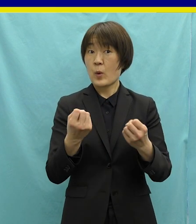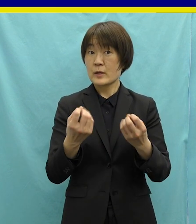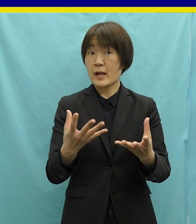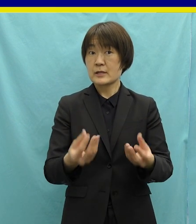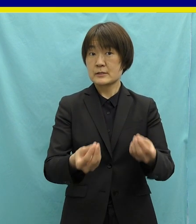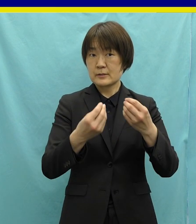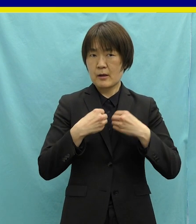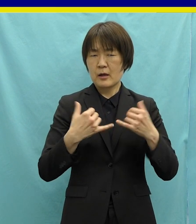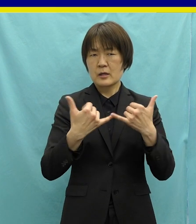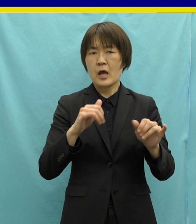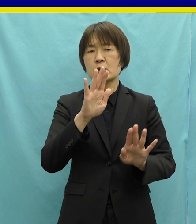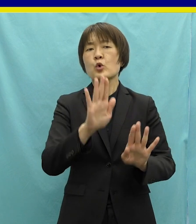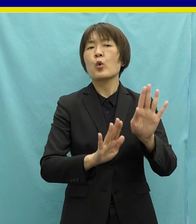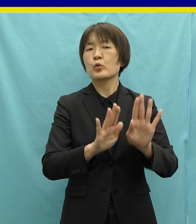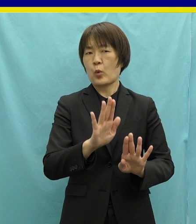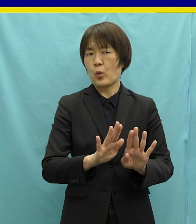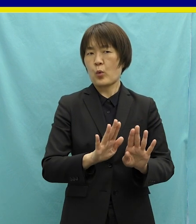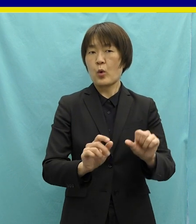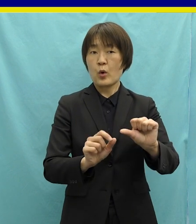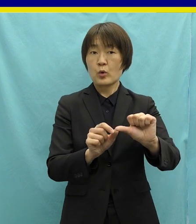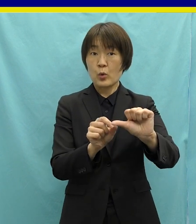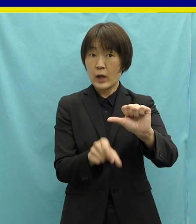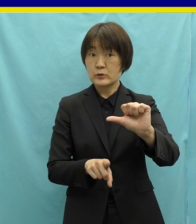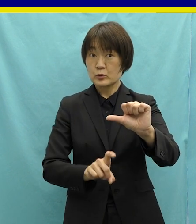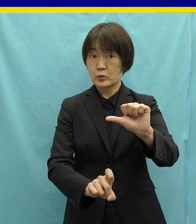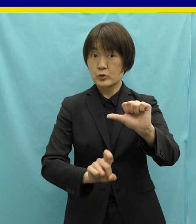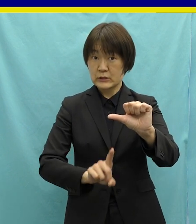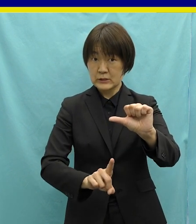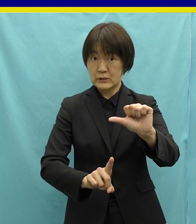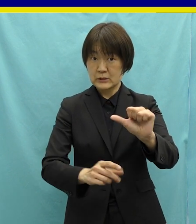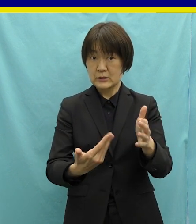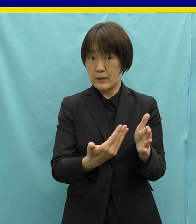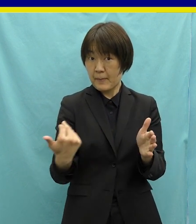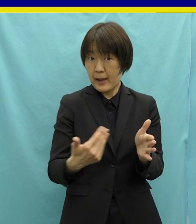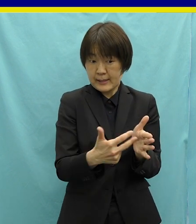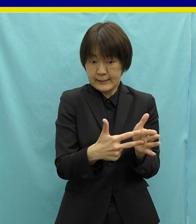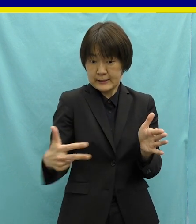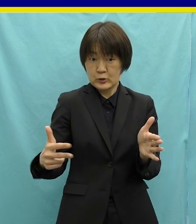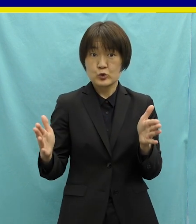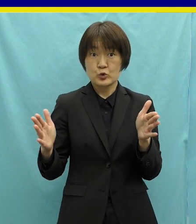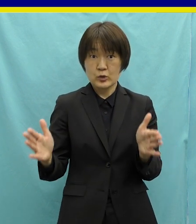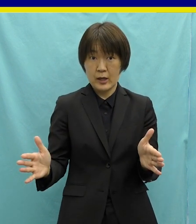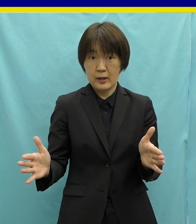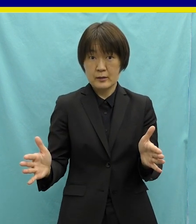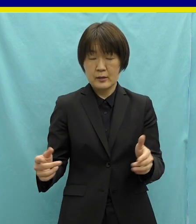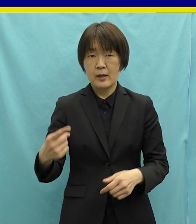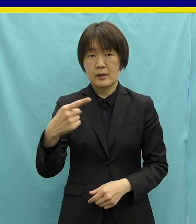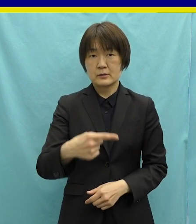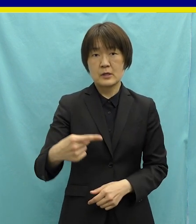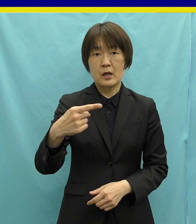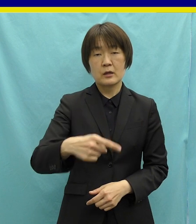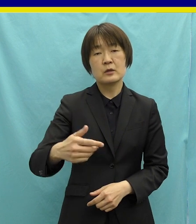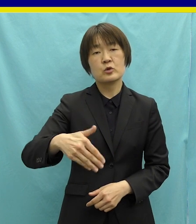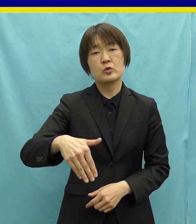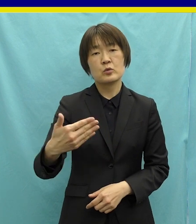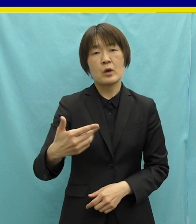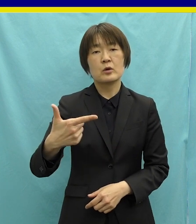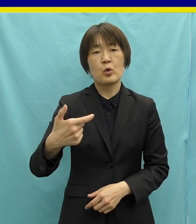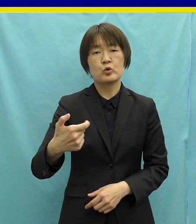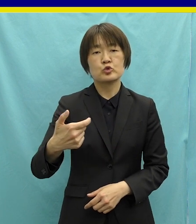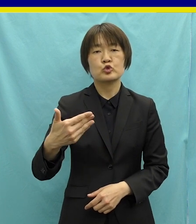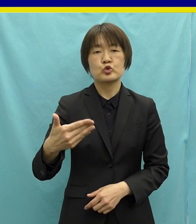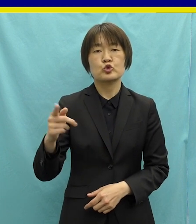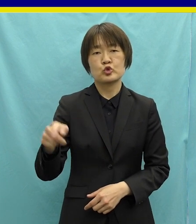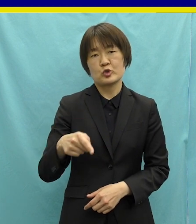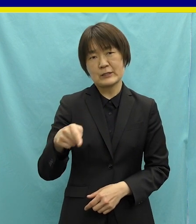染者の状況は5月11日発表分までの直近1週間で1969